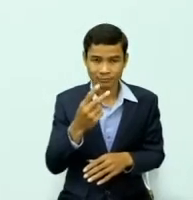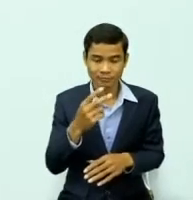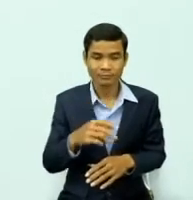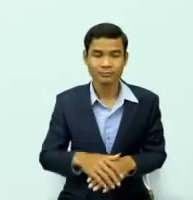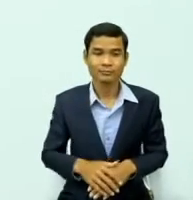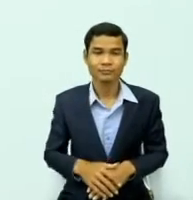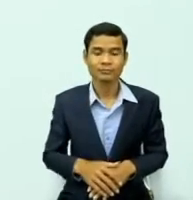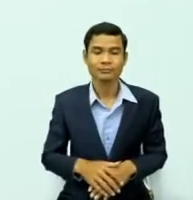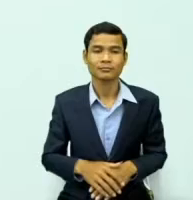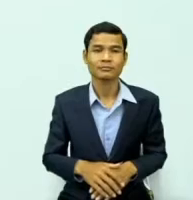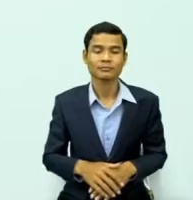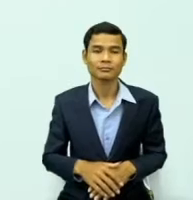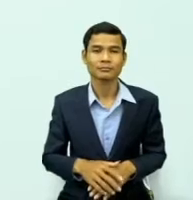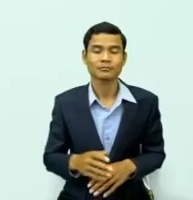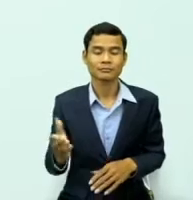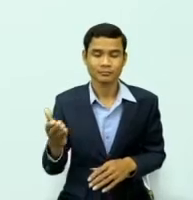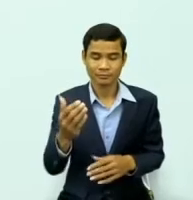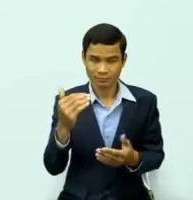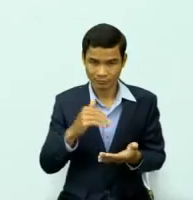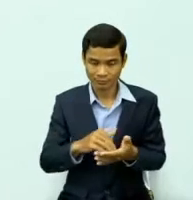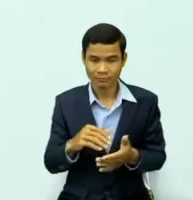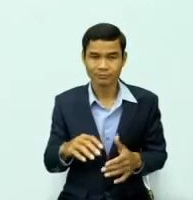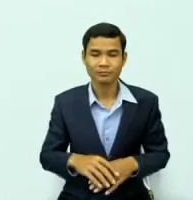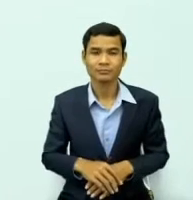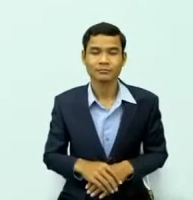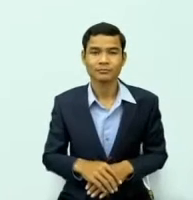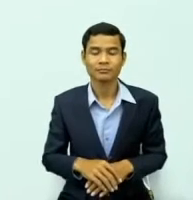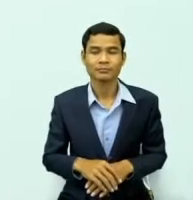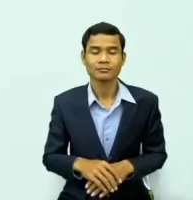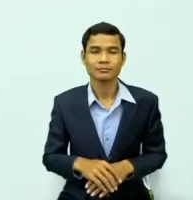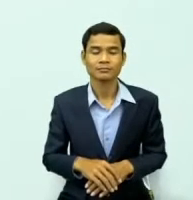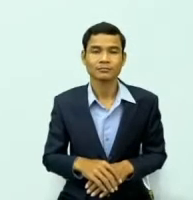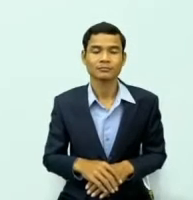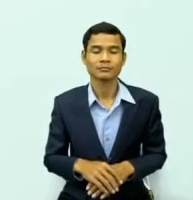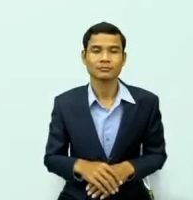nè kêu nè chà ấy lấy con ăn này luôn ai tiến